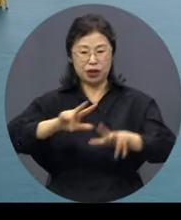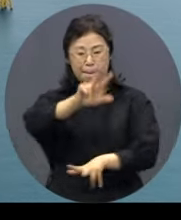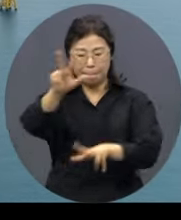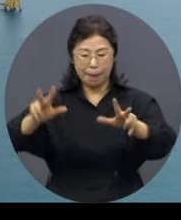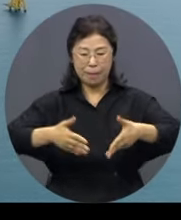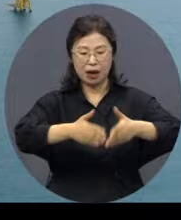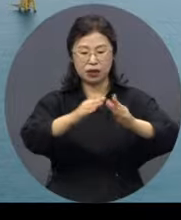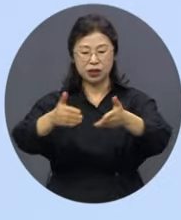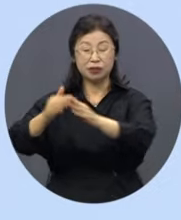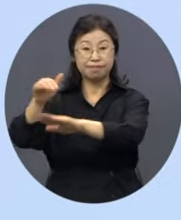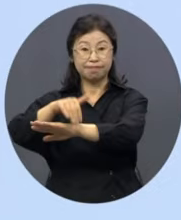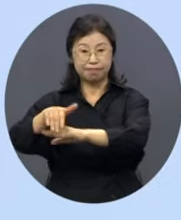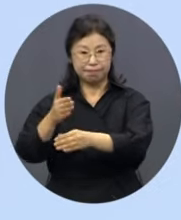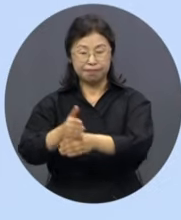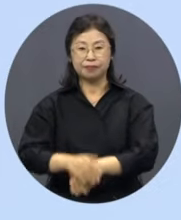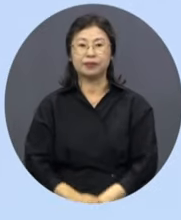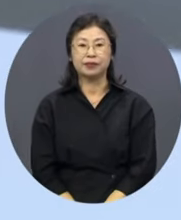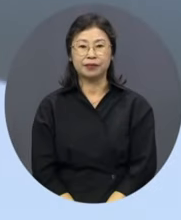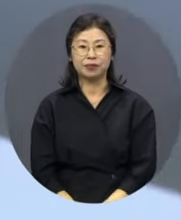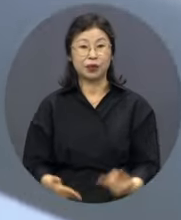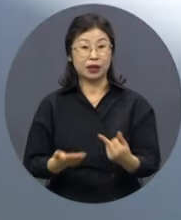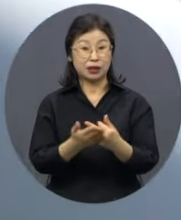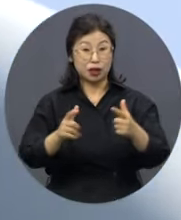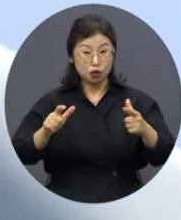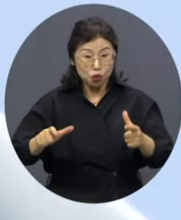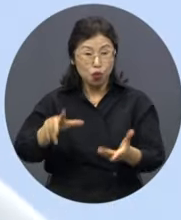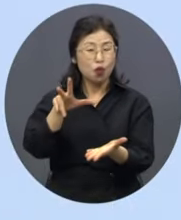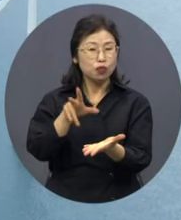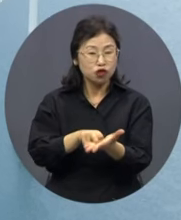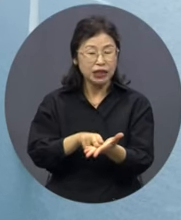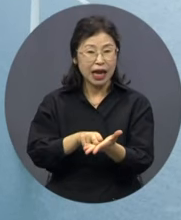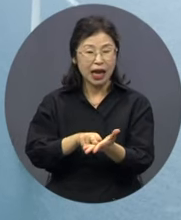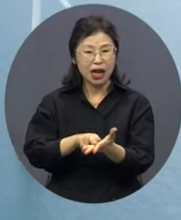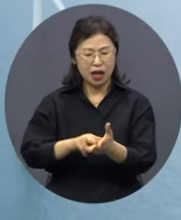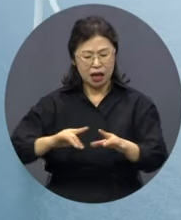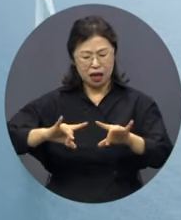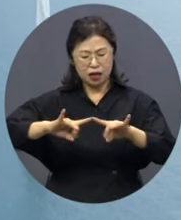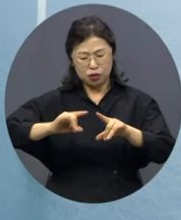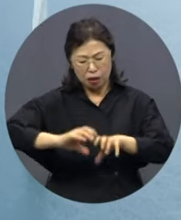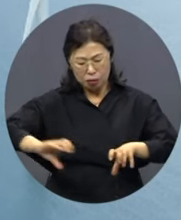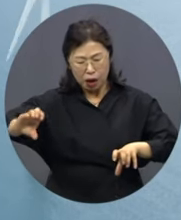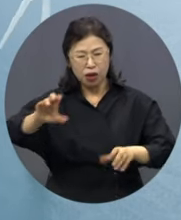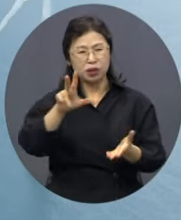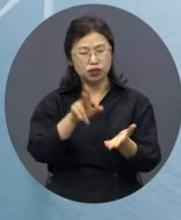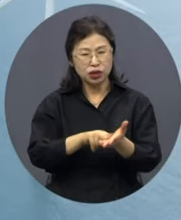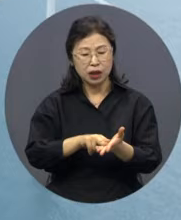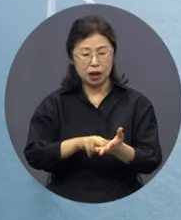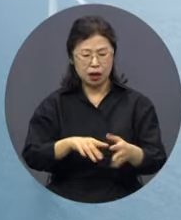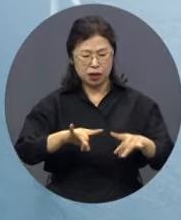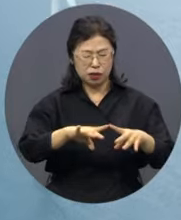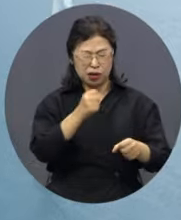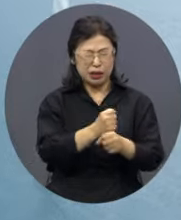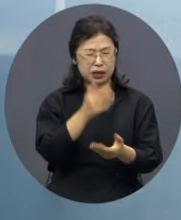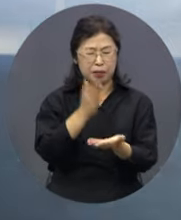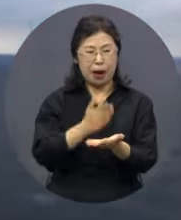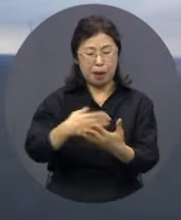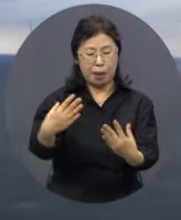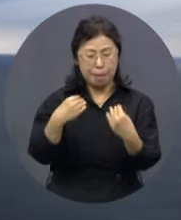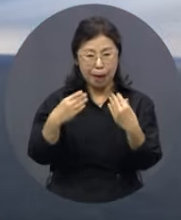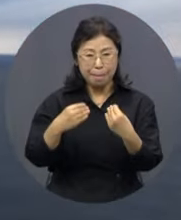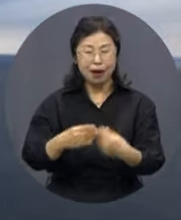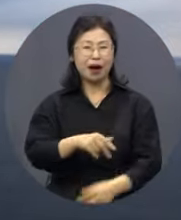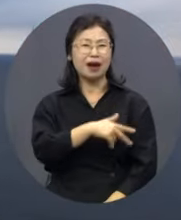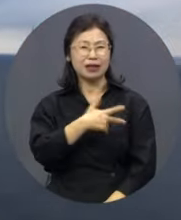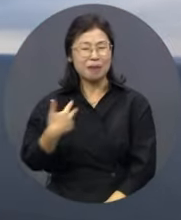단지가 건설됩니다 제주가 안고 있는 송전망 부족과 출력 제한 문제를 해결할 대안으로